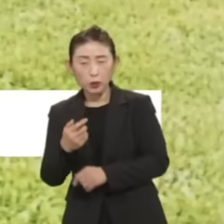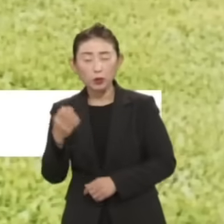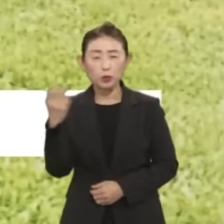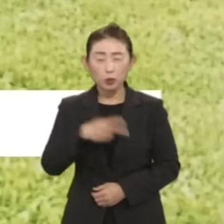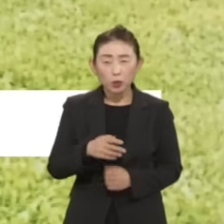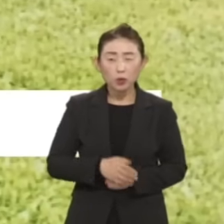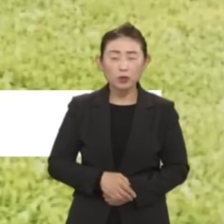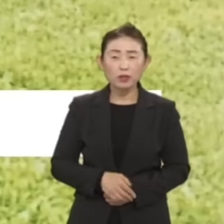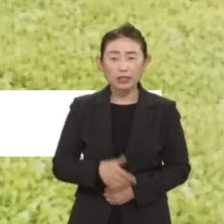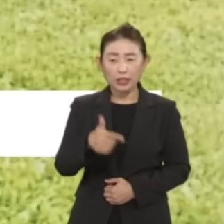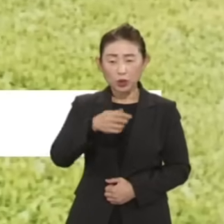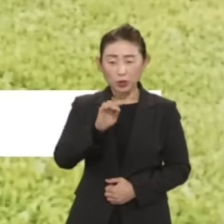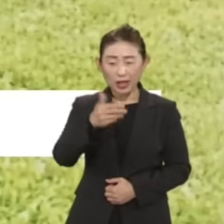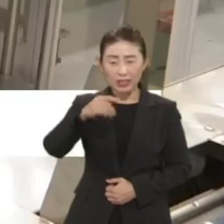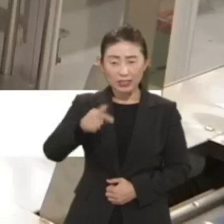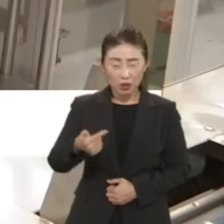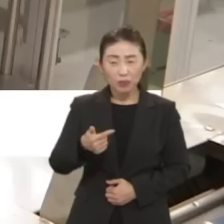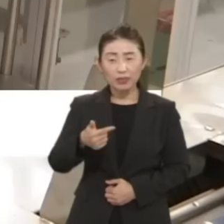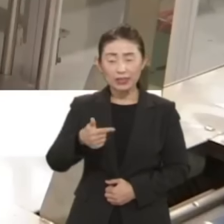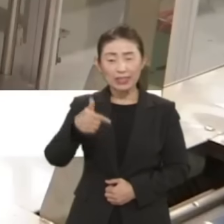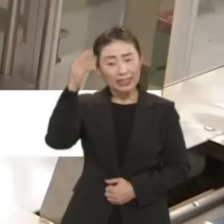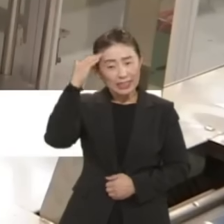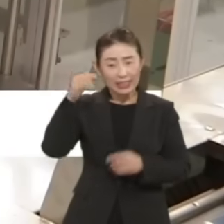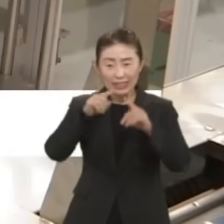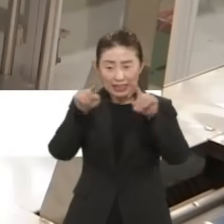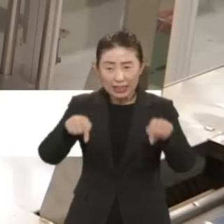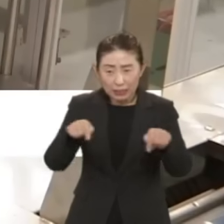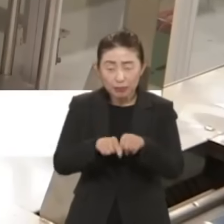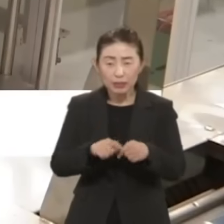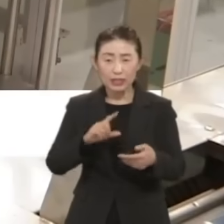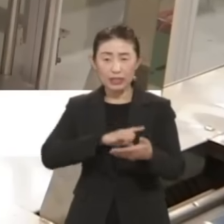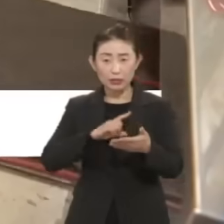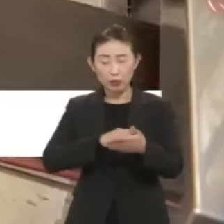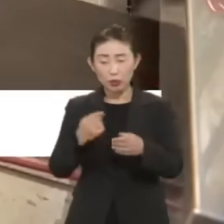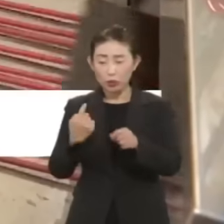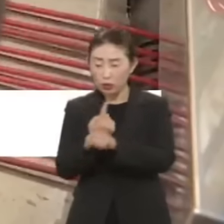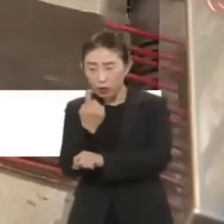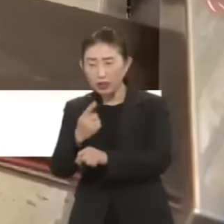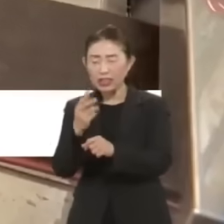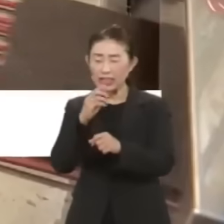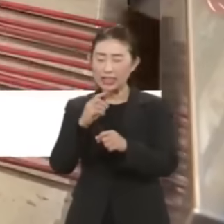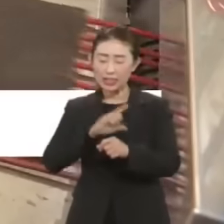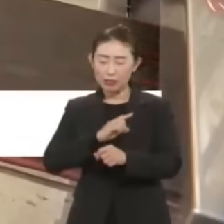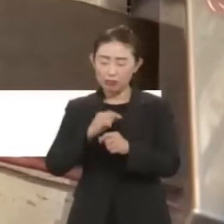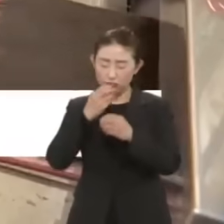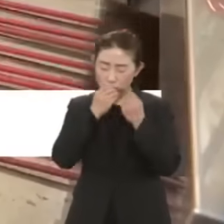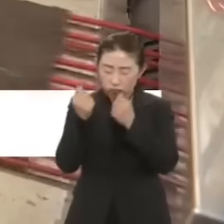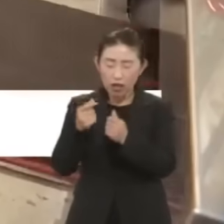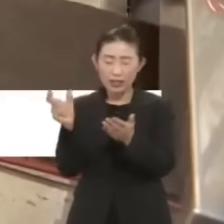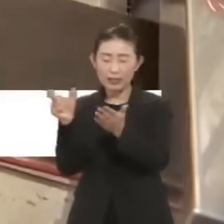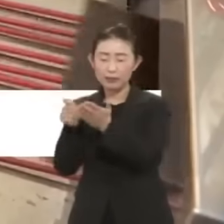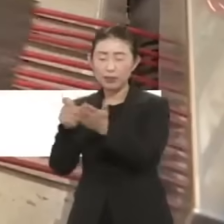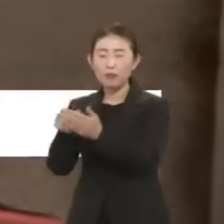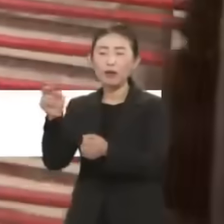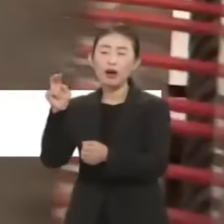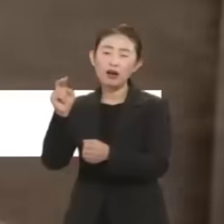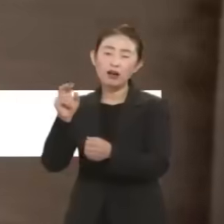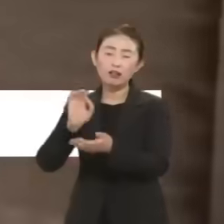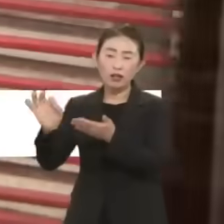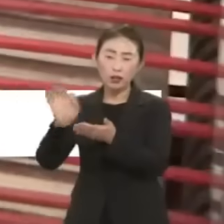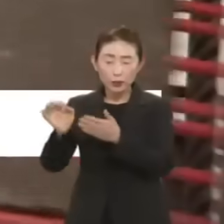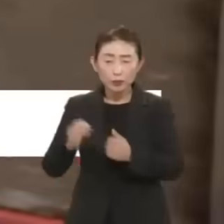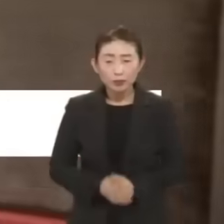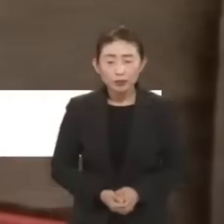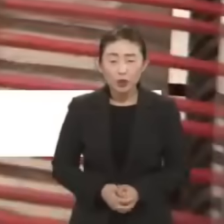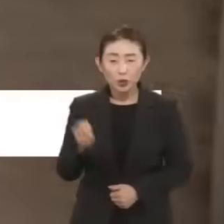써야 하는 광천김 표장을 김자반과 김가루 등 다른 제품에도 무분별하게 사용했습니다. 전광 규정을 어기고